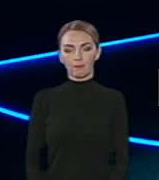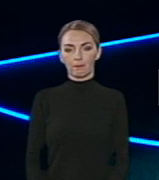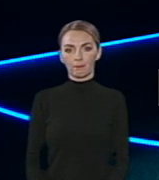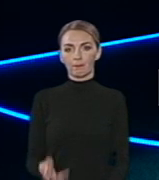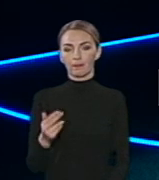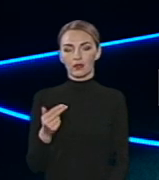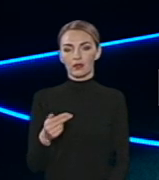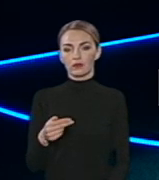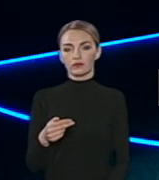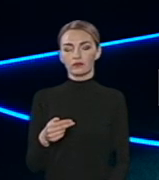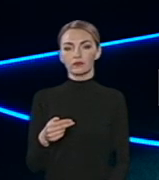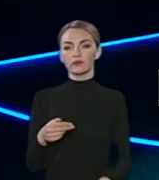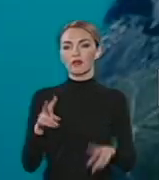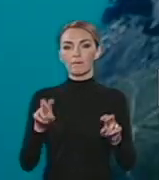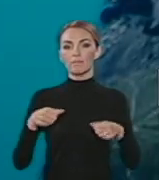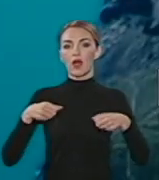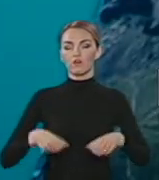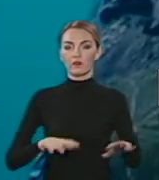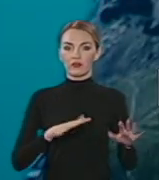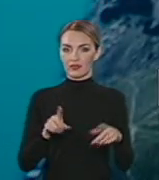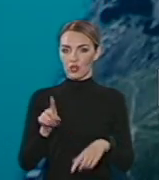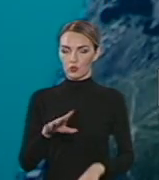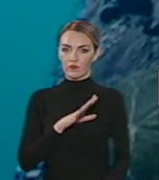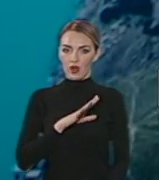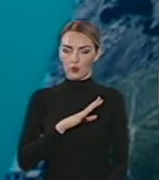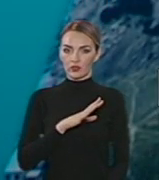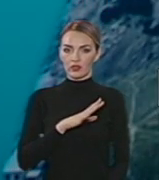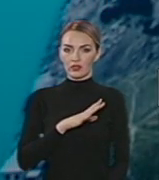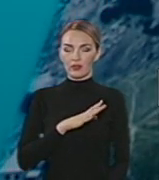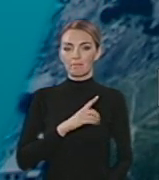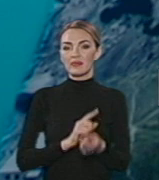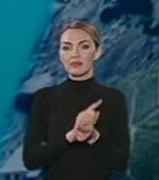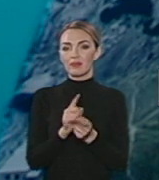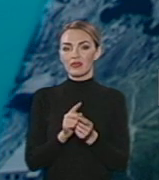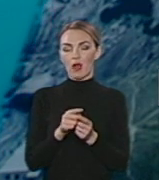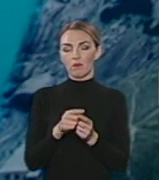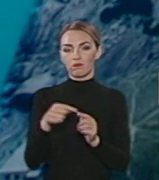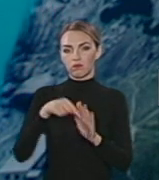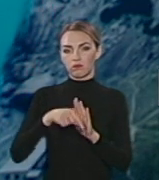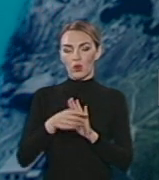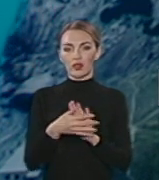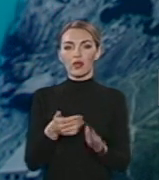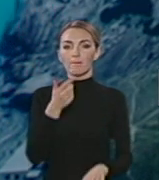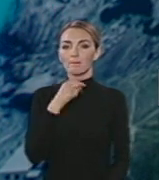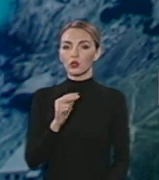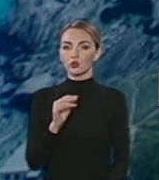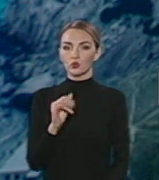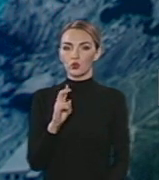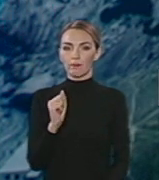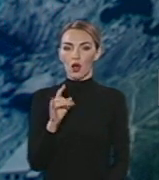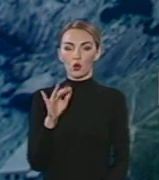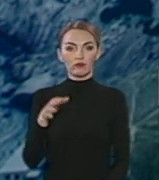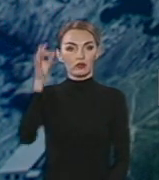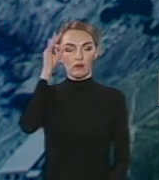названо правом, наприклад. Такі випадки теж бувають, коли йде підміна понять. Пане Миколе, от, пан Чубаров згадав і